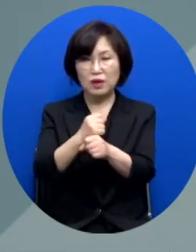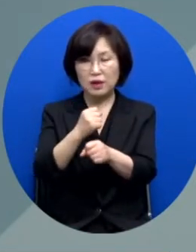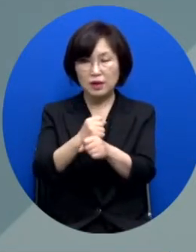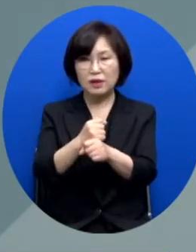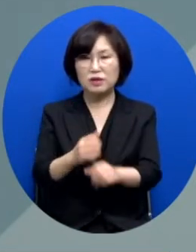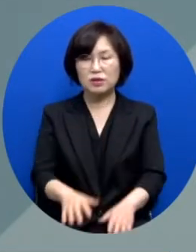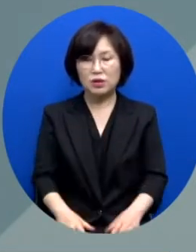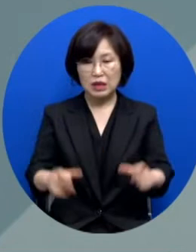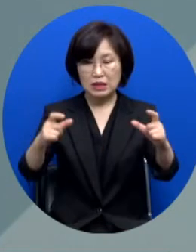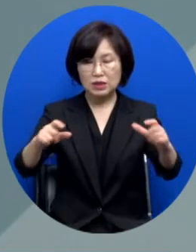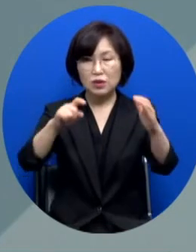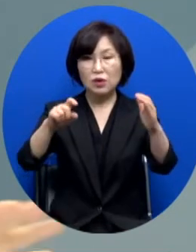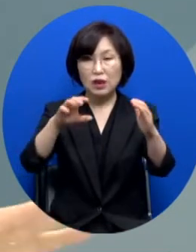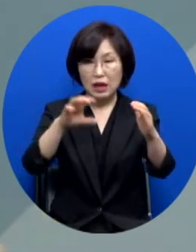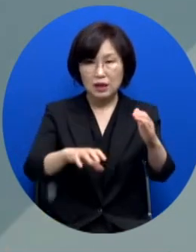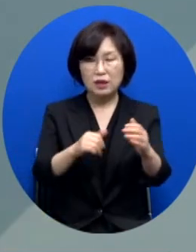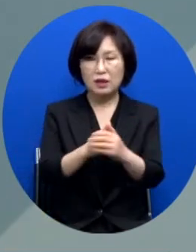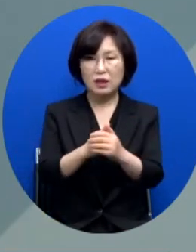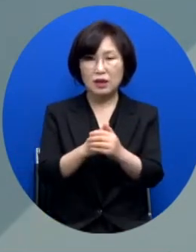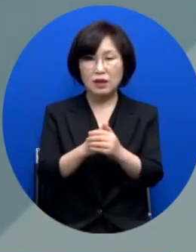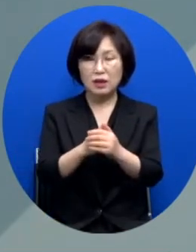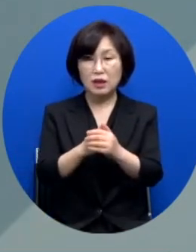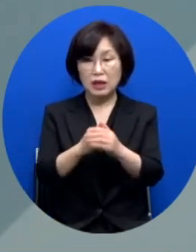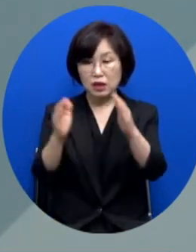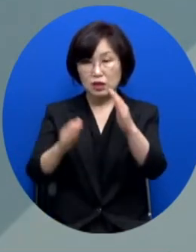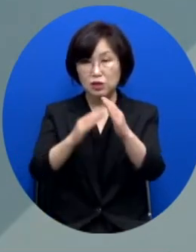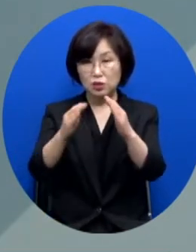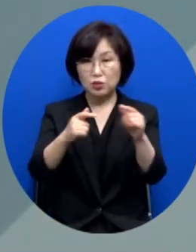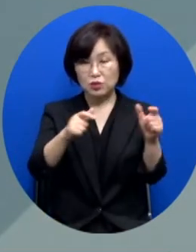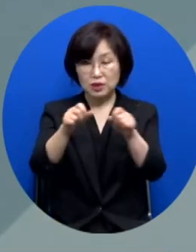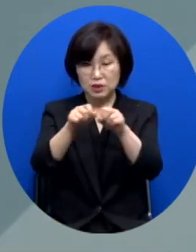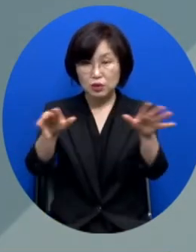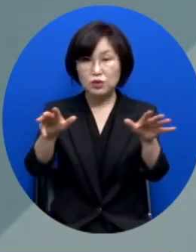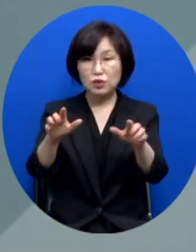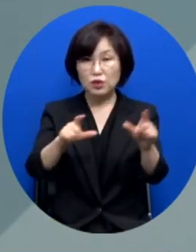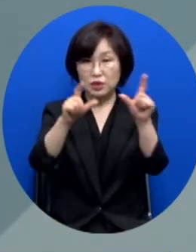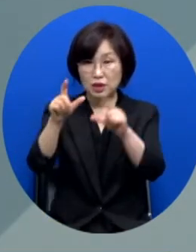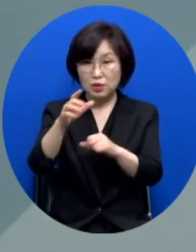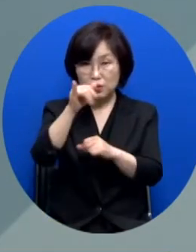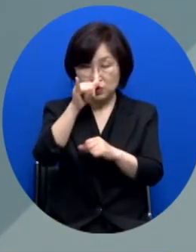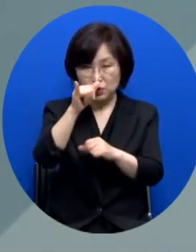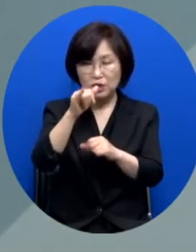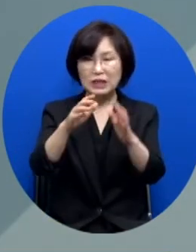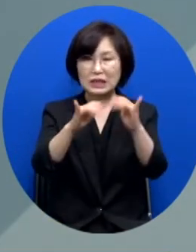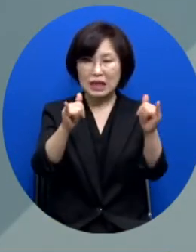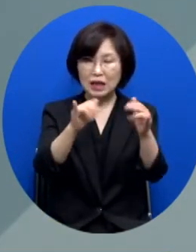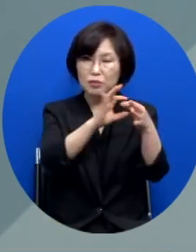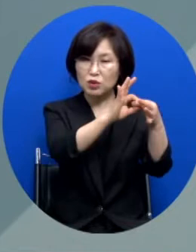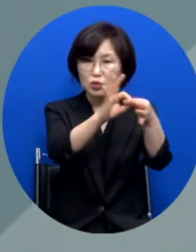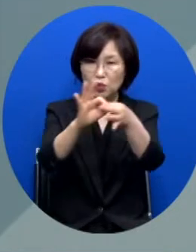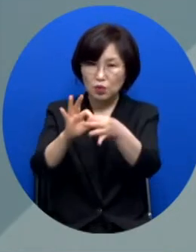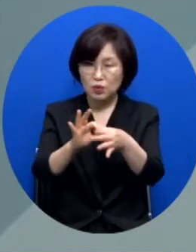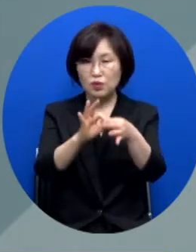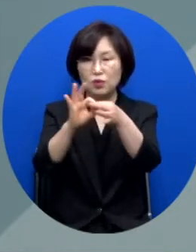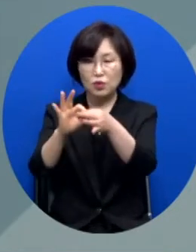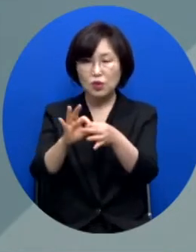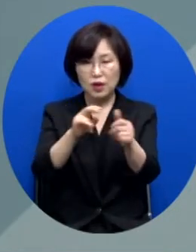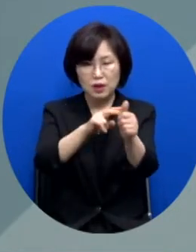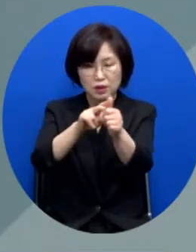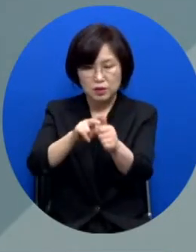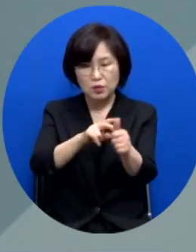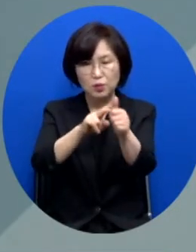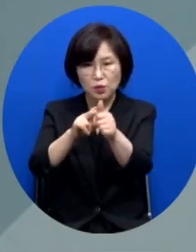지역사회에 교인들이 다 산재해서 이렇게 살아가고 있잖아요. 그리고 그분들을 통해서 좀잘그 소식을